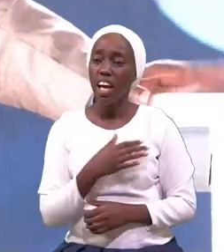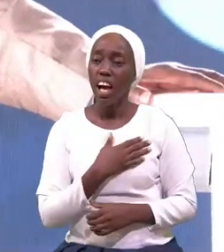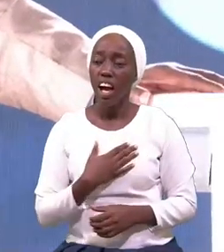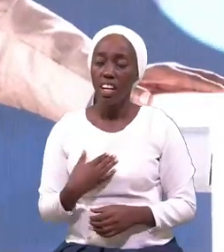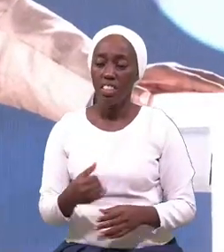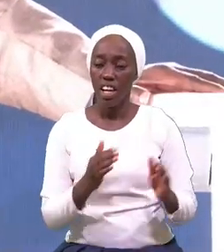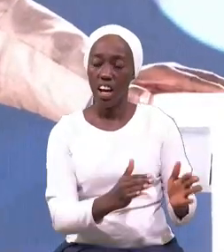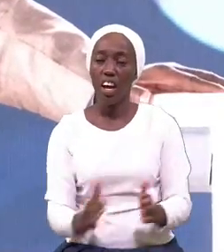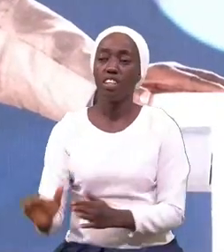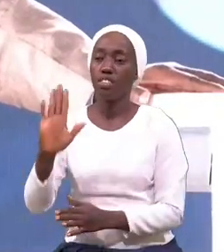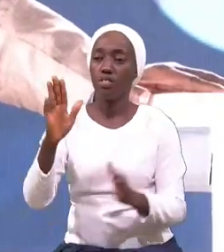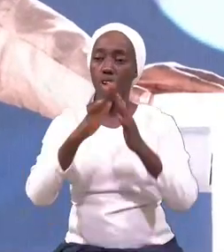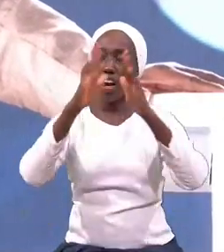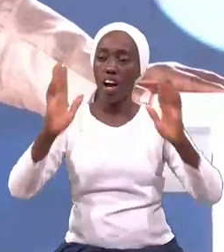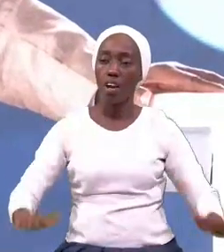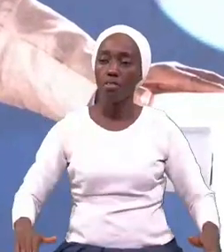Alors mets de l'ordre dans ta maison.